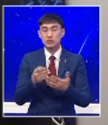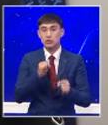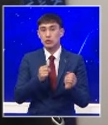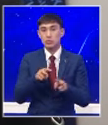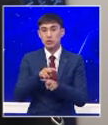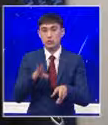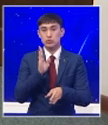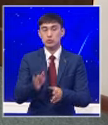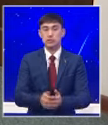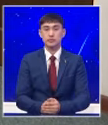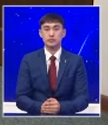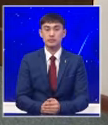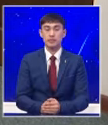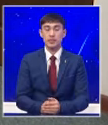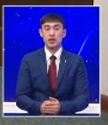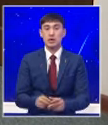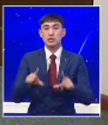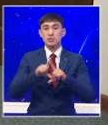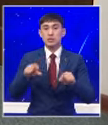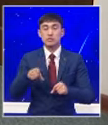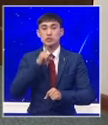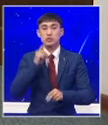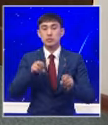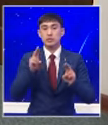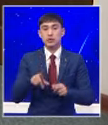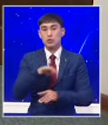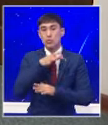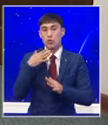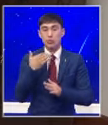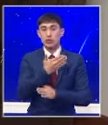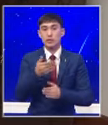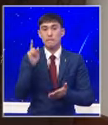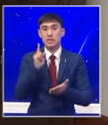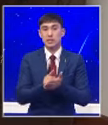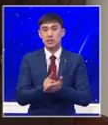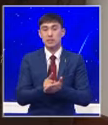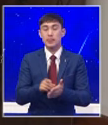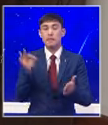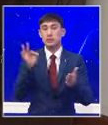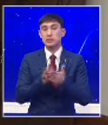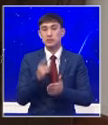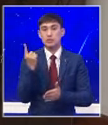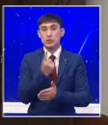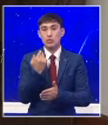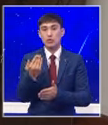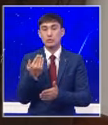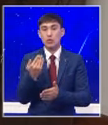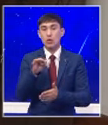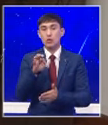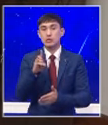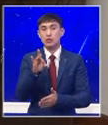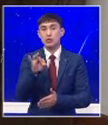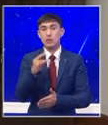мониторинг жүргізіледі. Аталған департаментте жас мамандар өте көп. Олардың міндеті де, мақсаты да бір. Олардың бірі